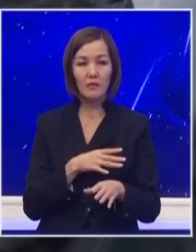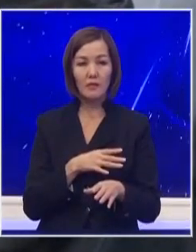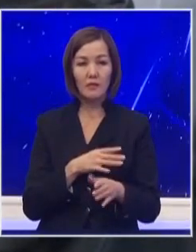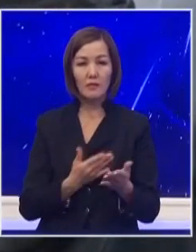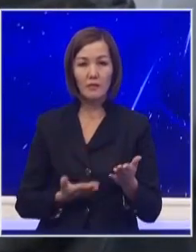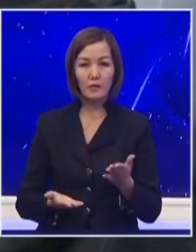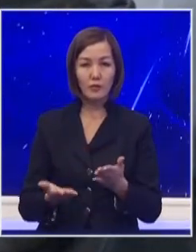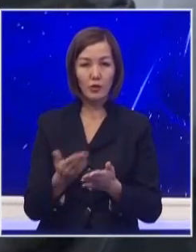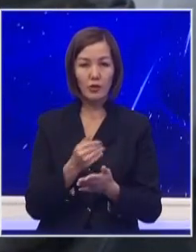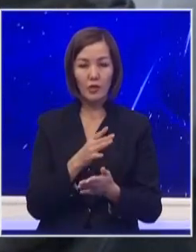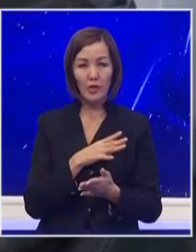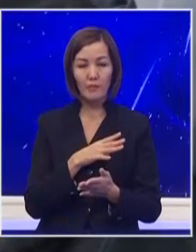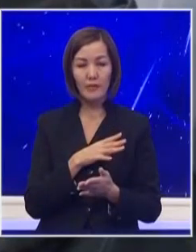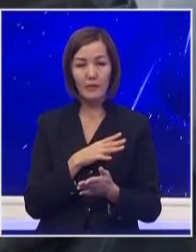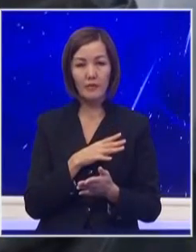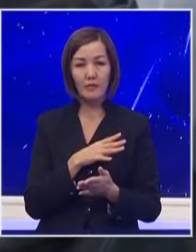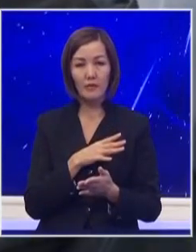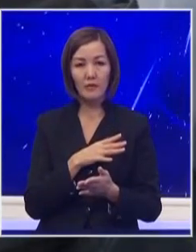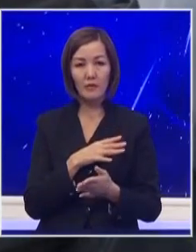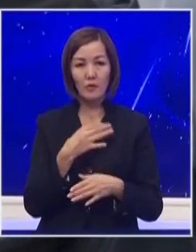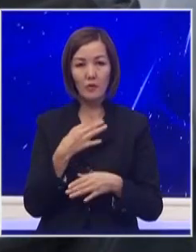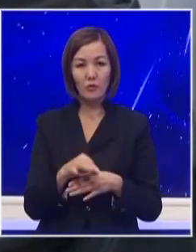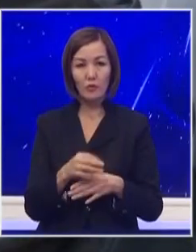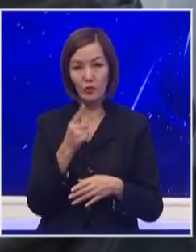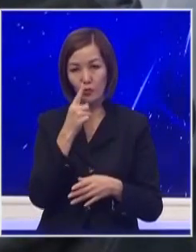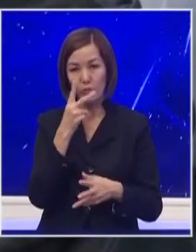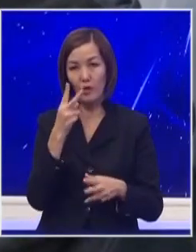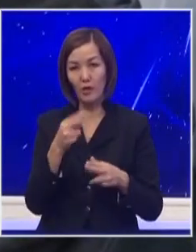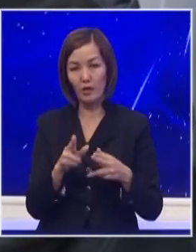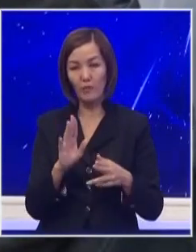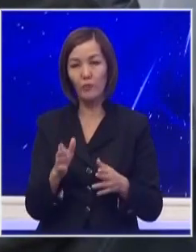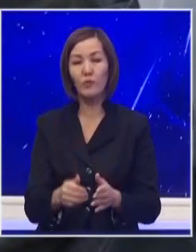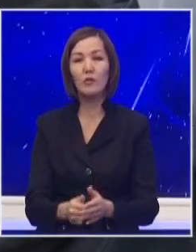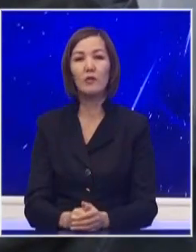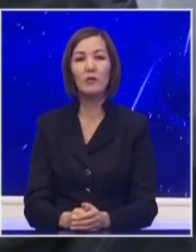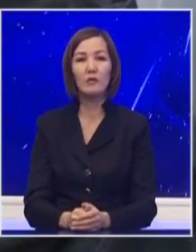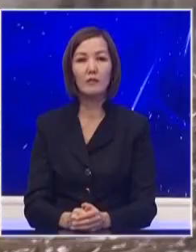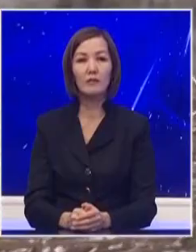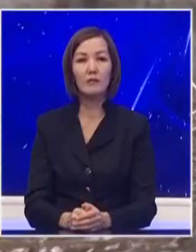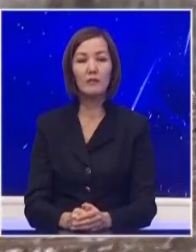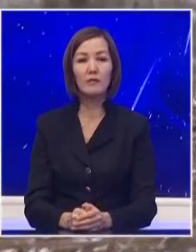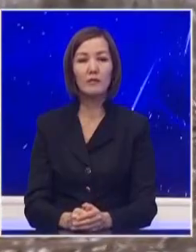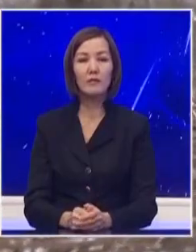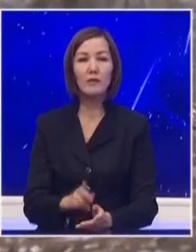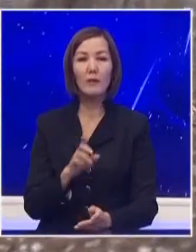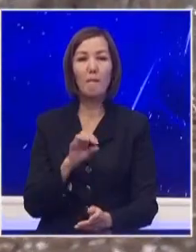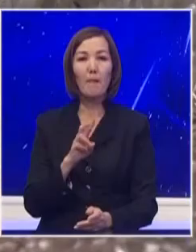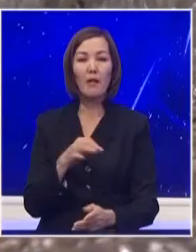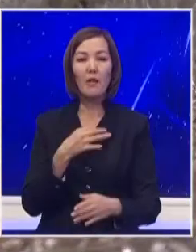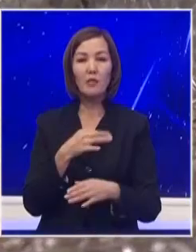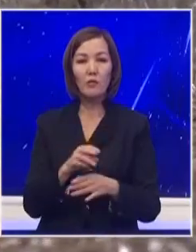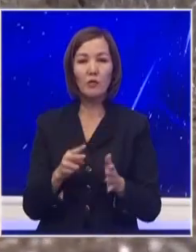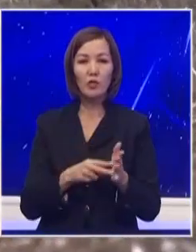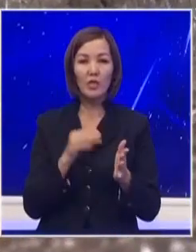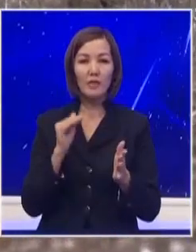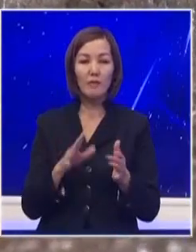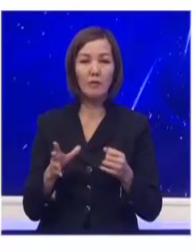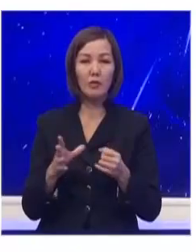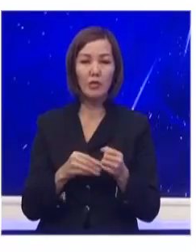жазбай еңбек ететін шаруаларға қолдау зор. Марат жеке шаруашылығы да ілгері даму үстінде. Күріштен бөлек бидай, жем-жөп және